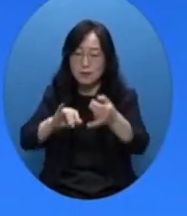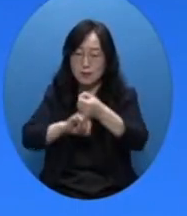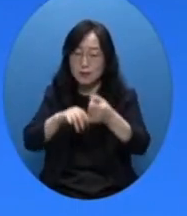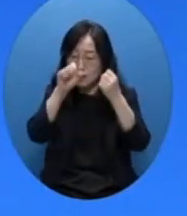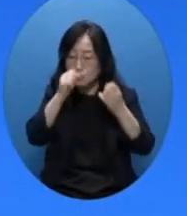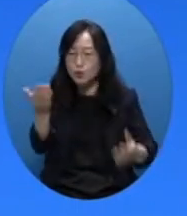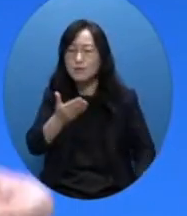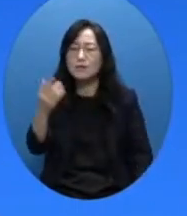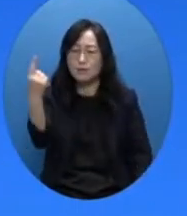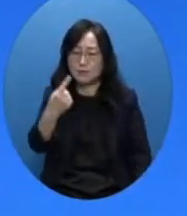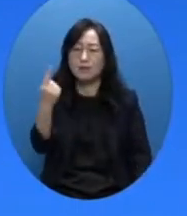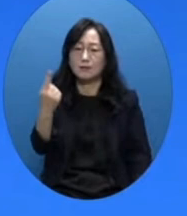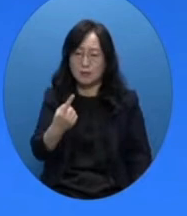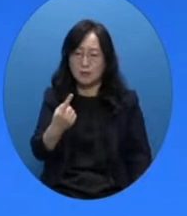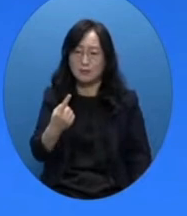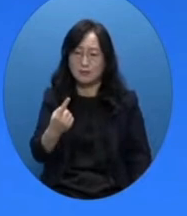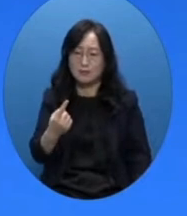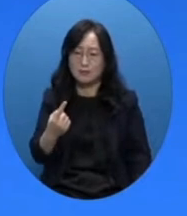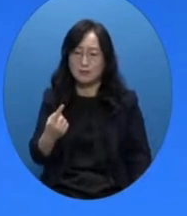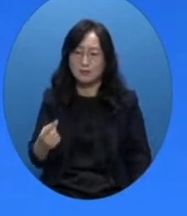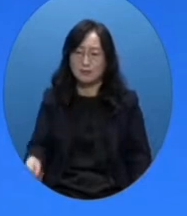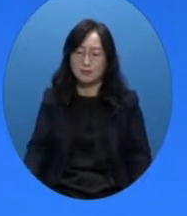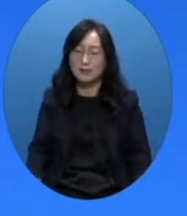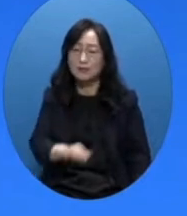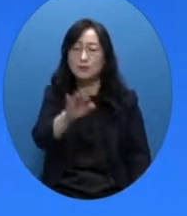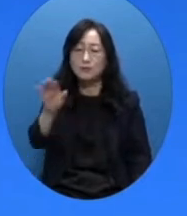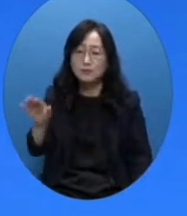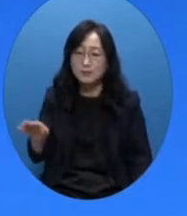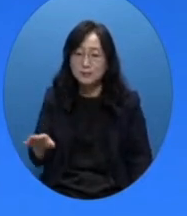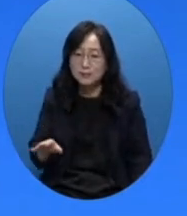일이 일어나게 되는 것입니다. 우리는